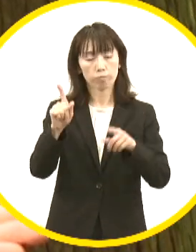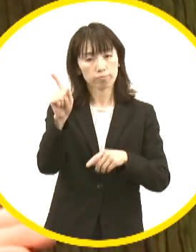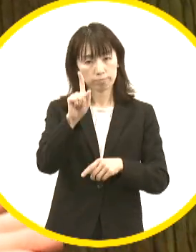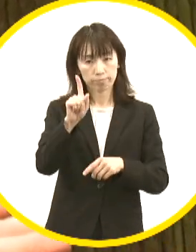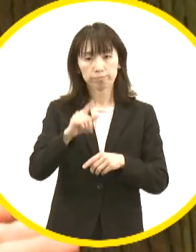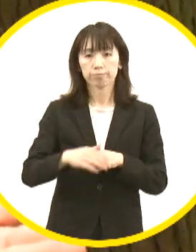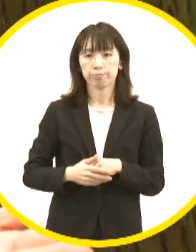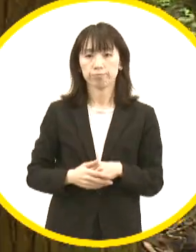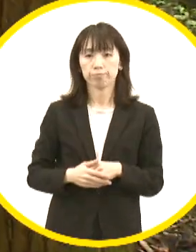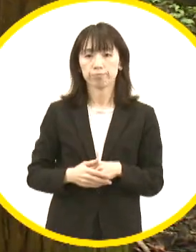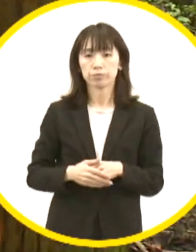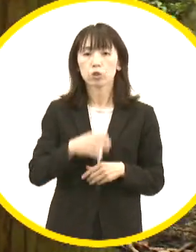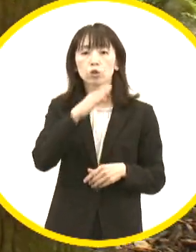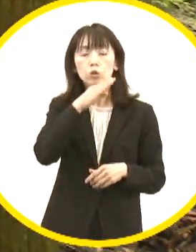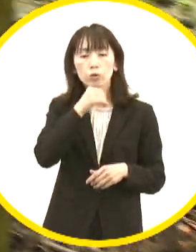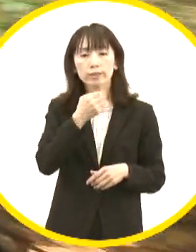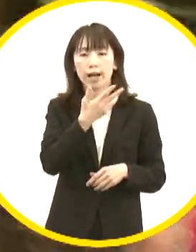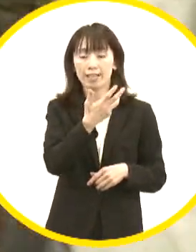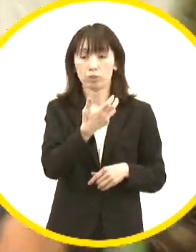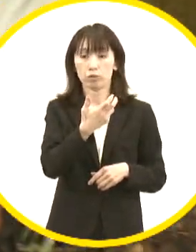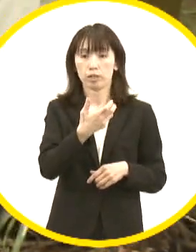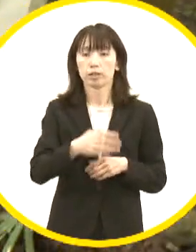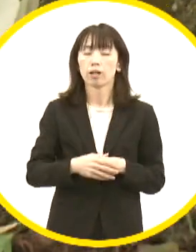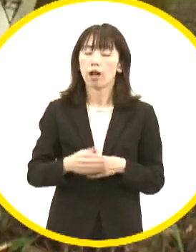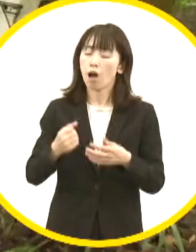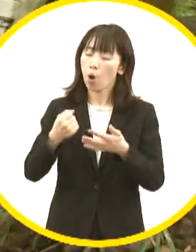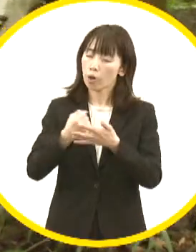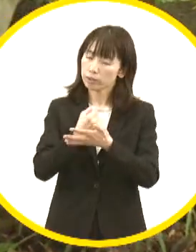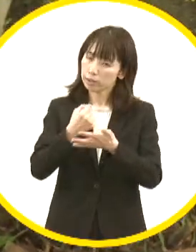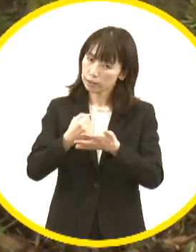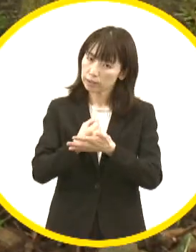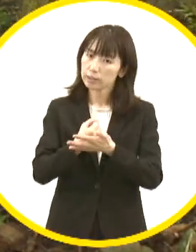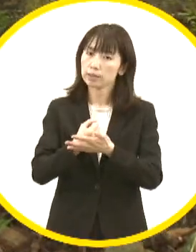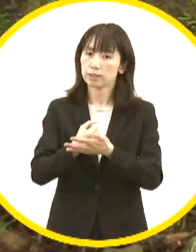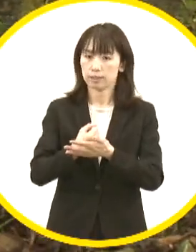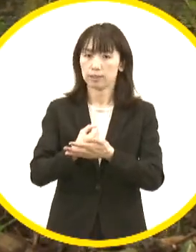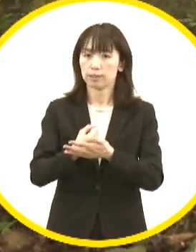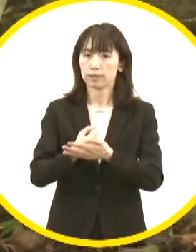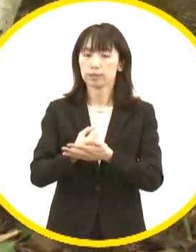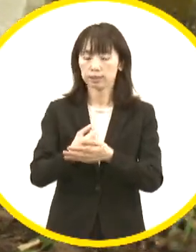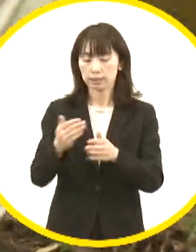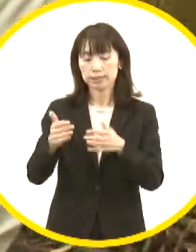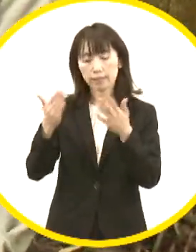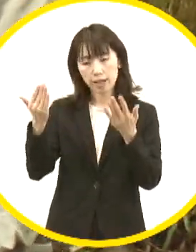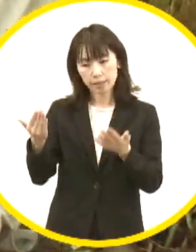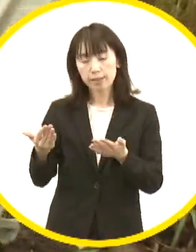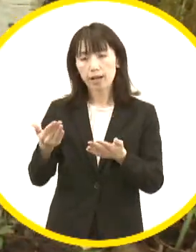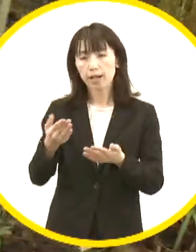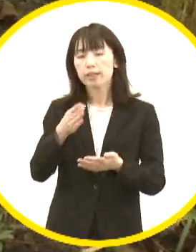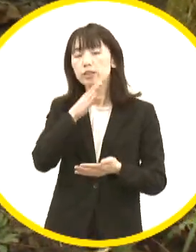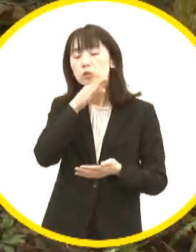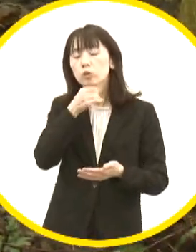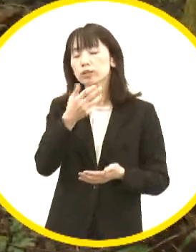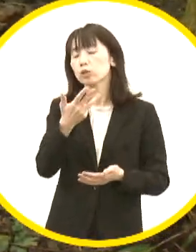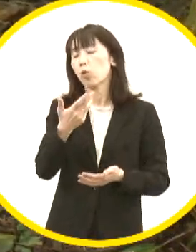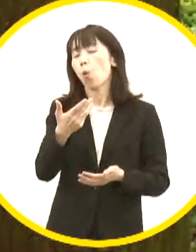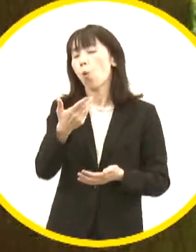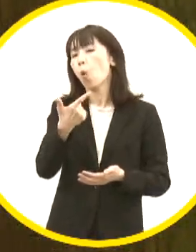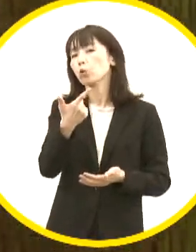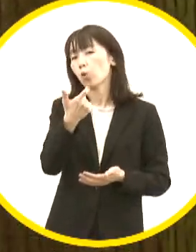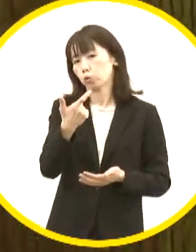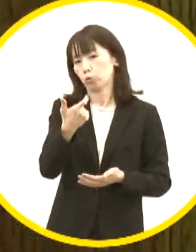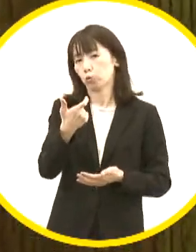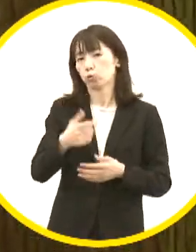は 80歳。 80歳。あ、惜しいですね。だいたいこの木で60歳ぐらいです